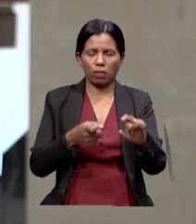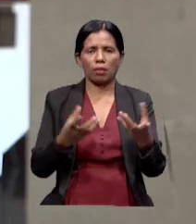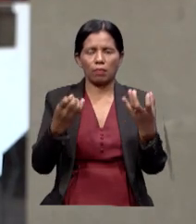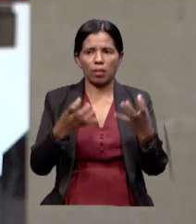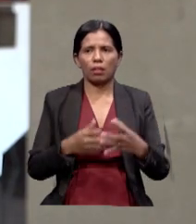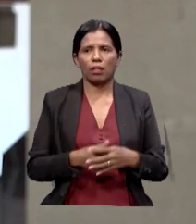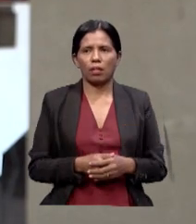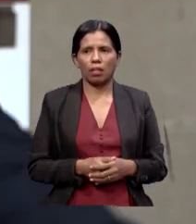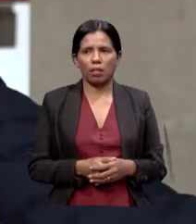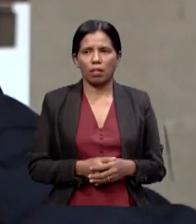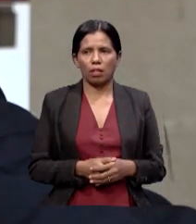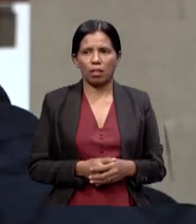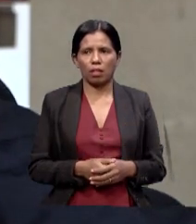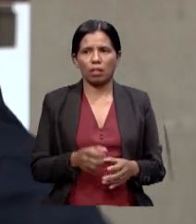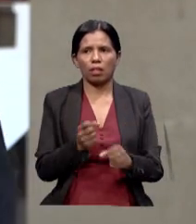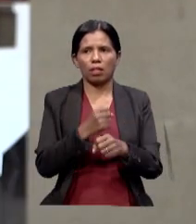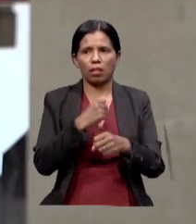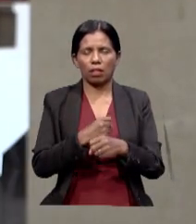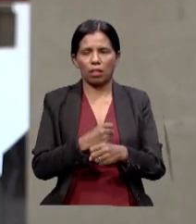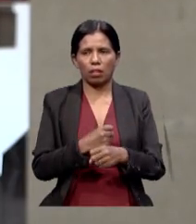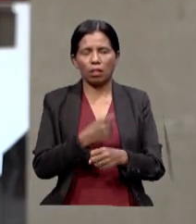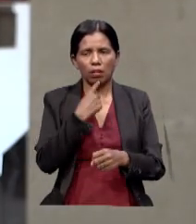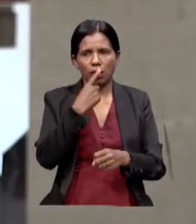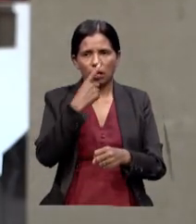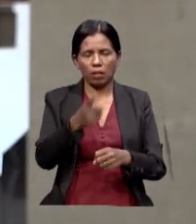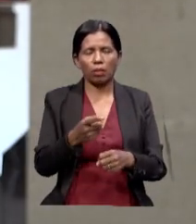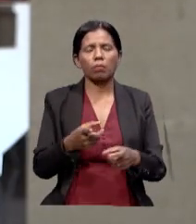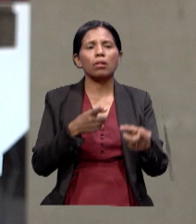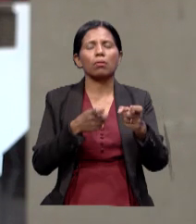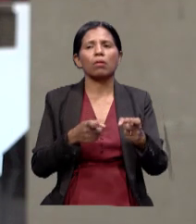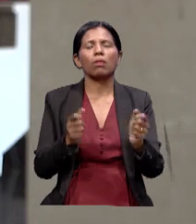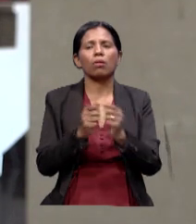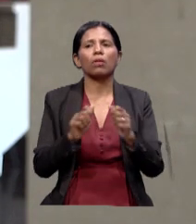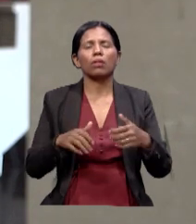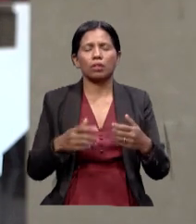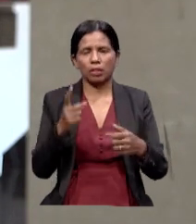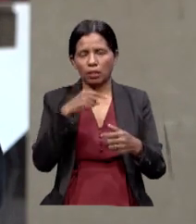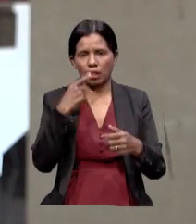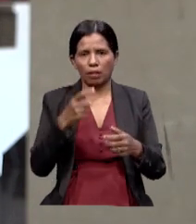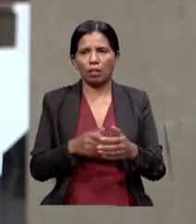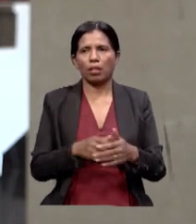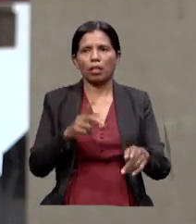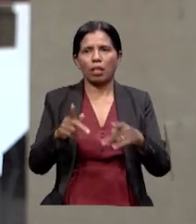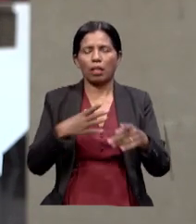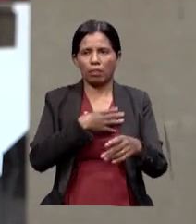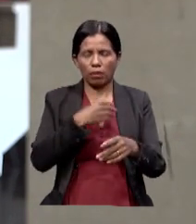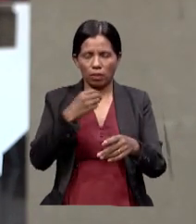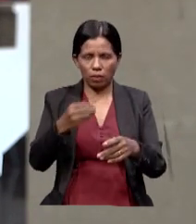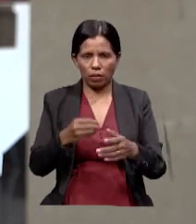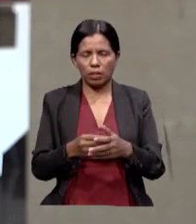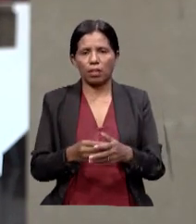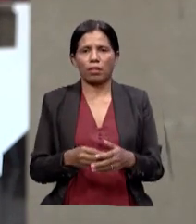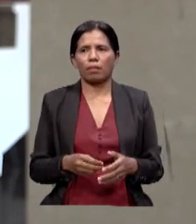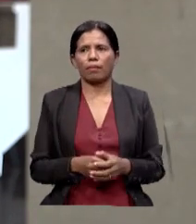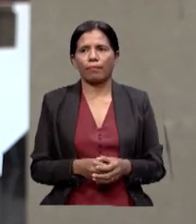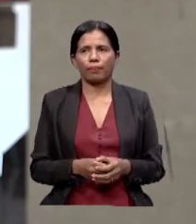oi. How mai saya lah how desarmado. Hadi ipa longin at buat cuma lo se. Kita emane emu buat dia ke emu kosta nih. Emu kosta itu